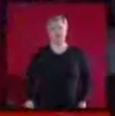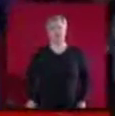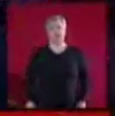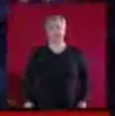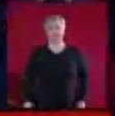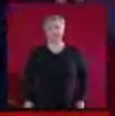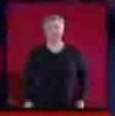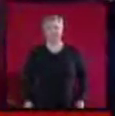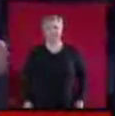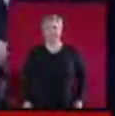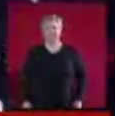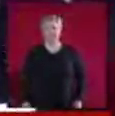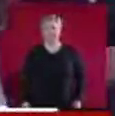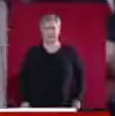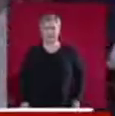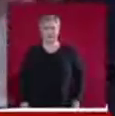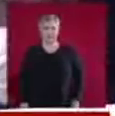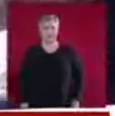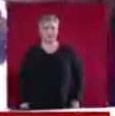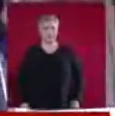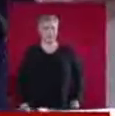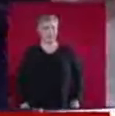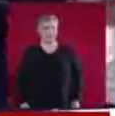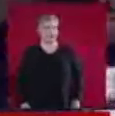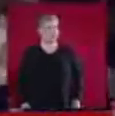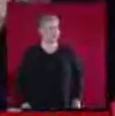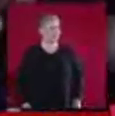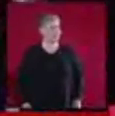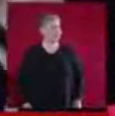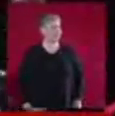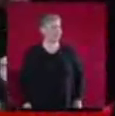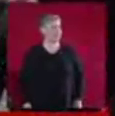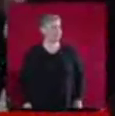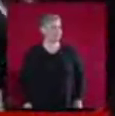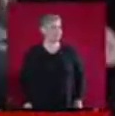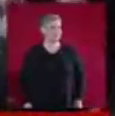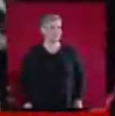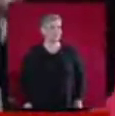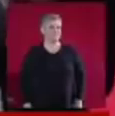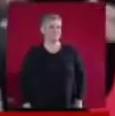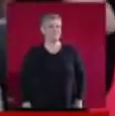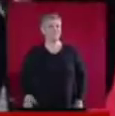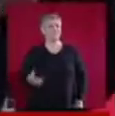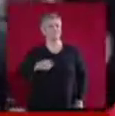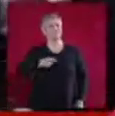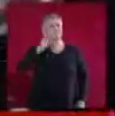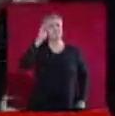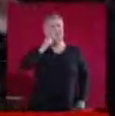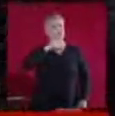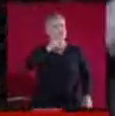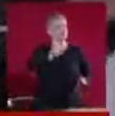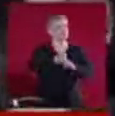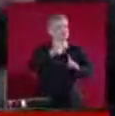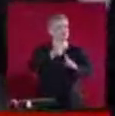αριστεράς και του χώρου των δικαιωμάτων όπου υπάρχουν άνθρωποι χωρίς φωνή ο πάννος θα τους υπερασπίζεται σε ευχαριστούμε